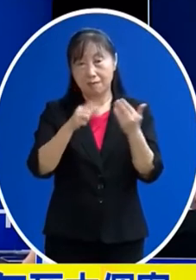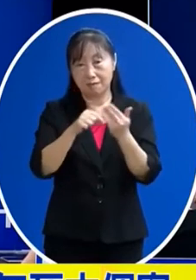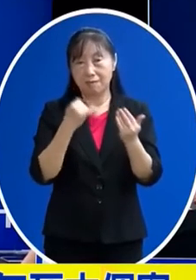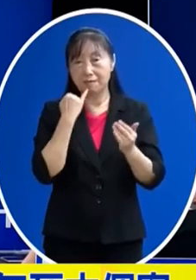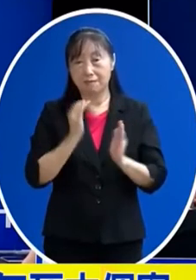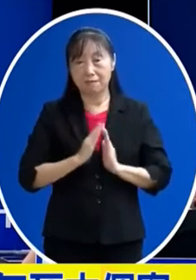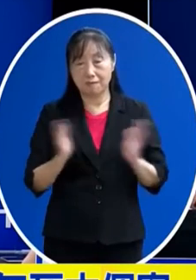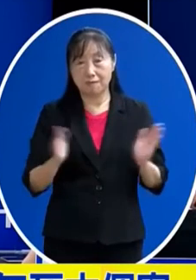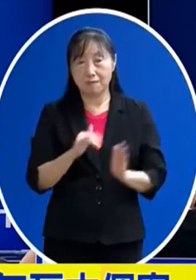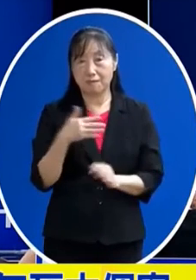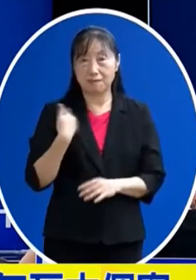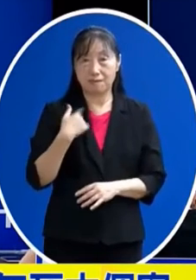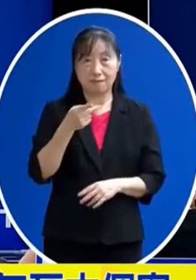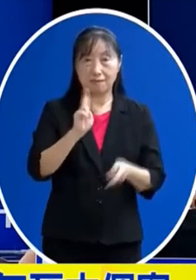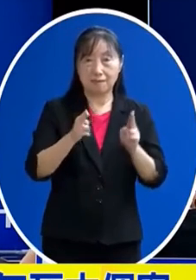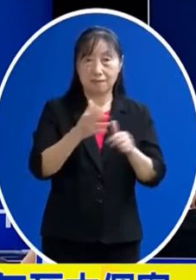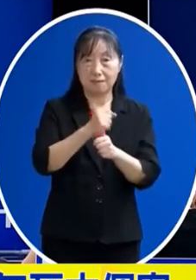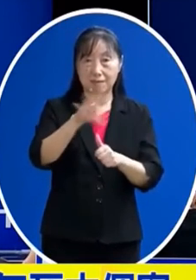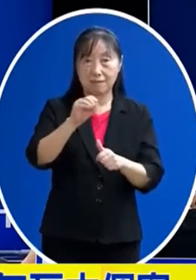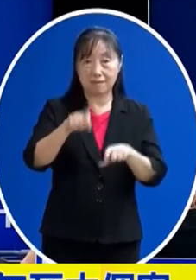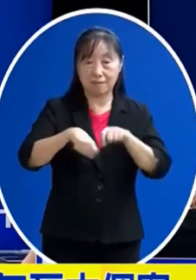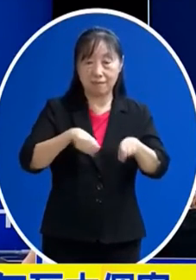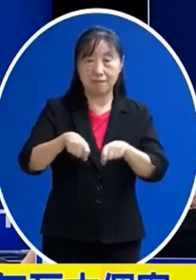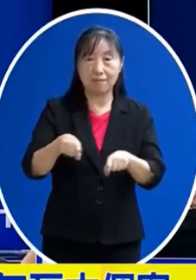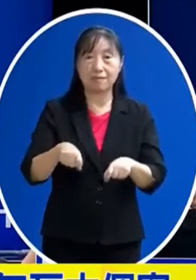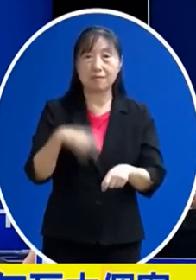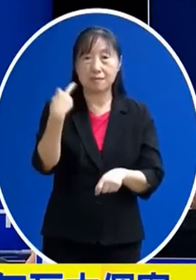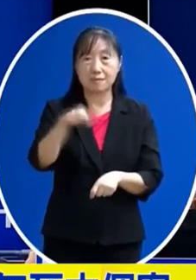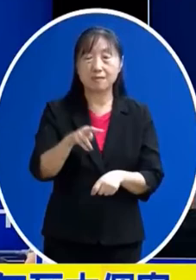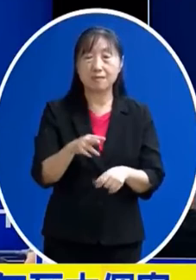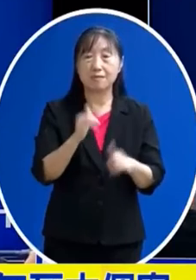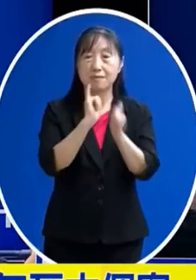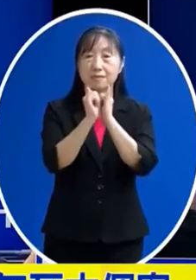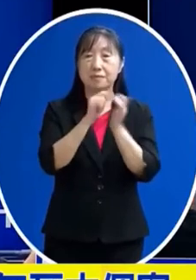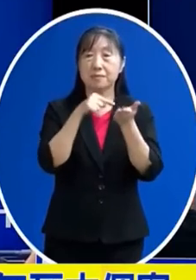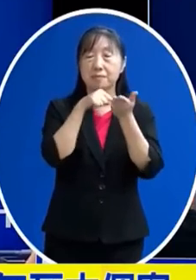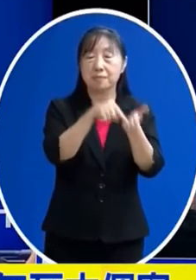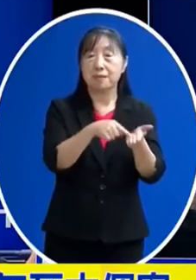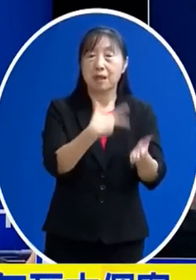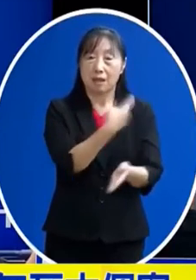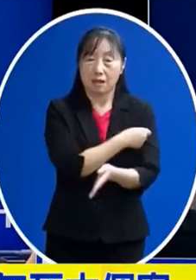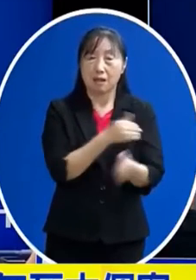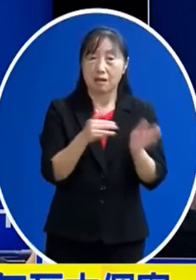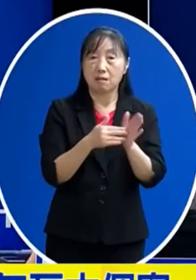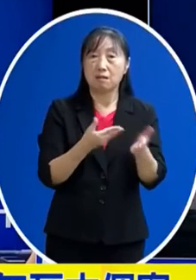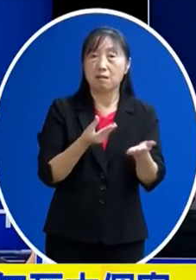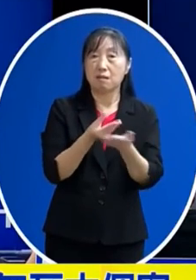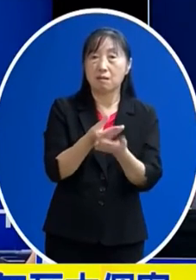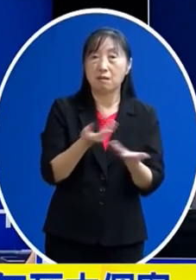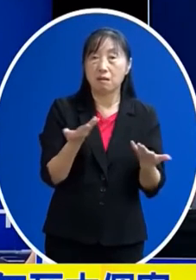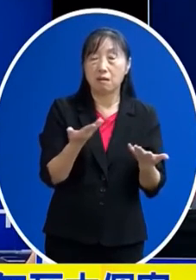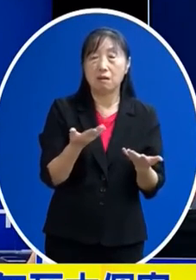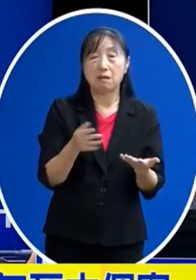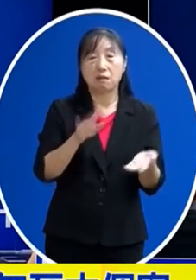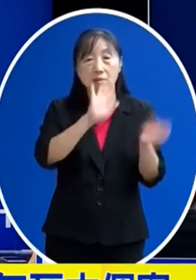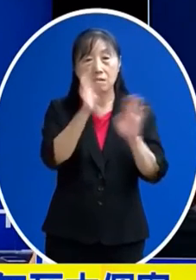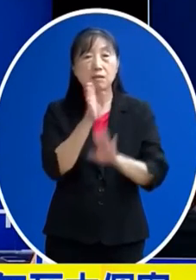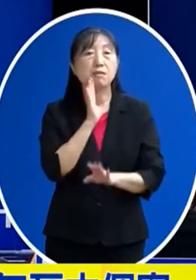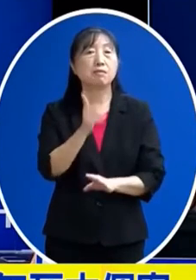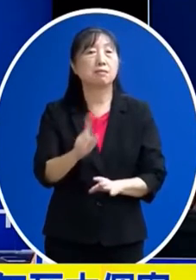中心是不是有这样的规划？然后请教一下，目前民众申请预防接种受害救济给付的情形为何？谢